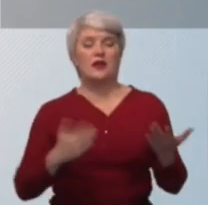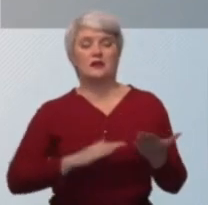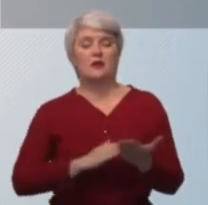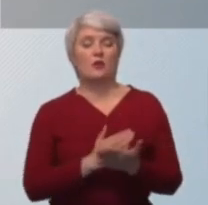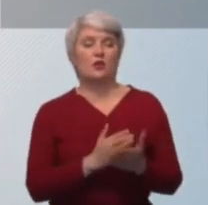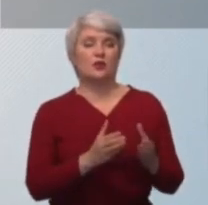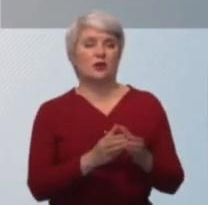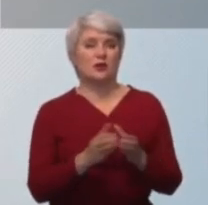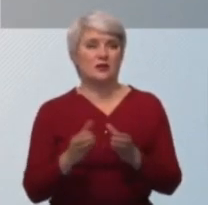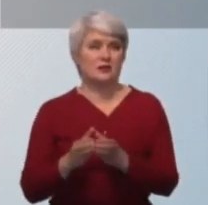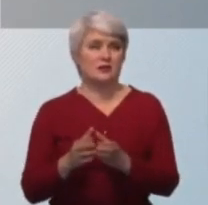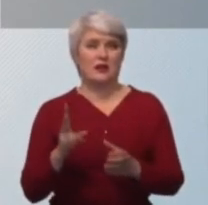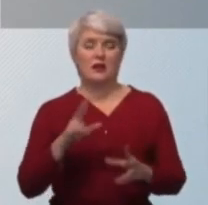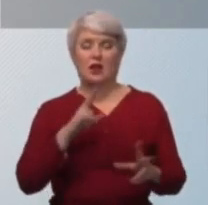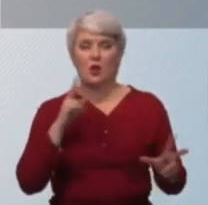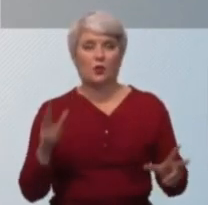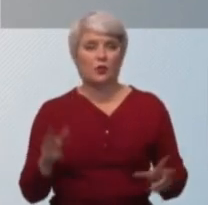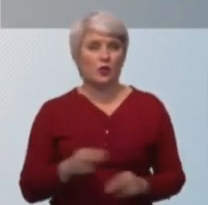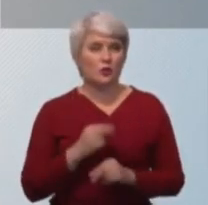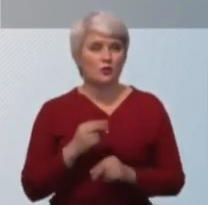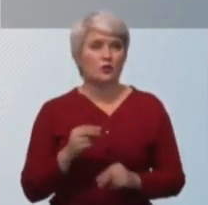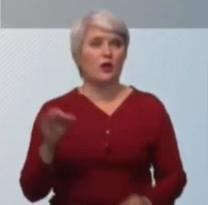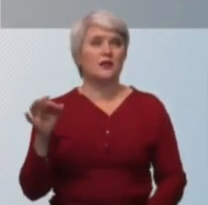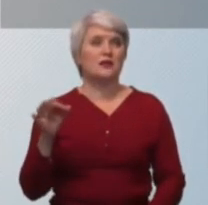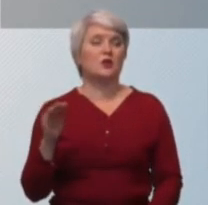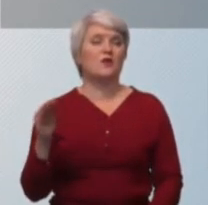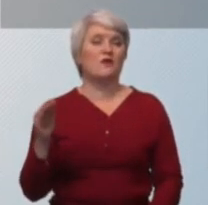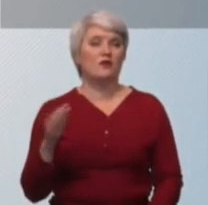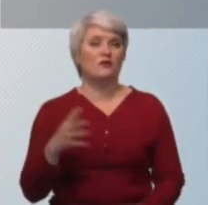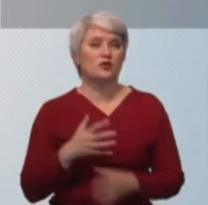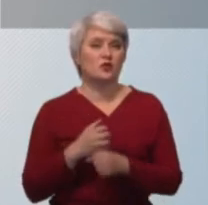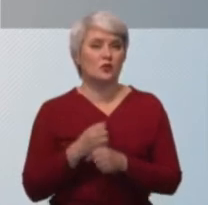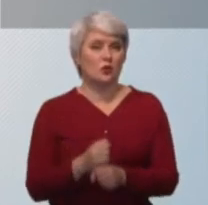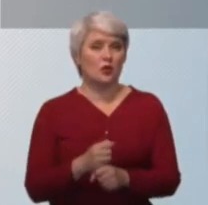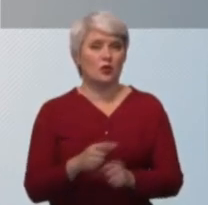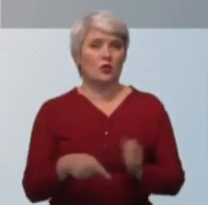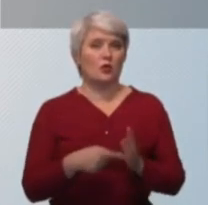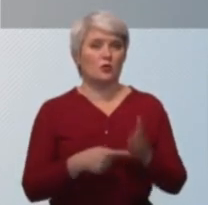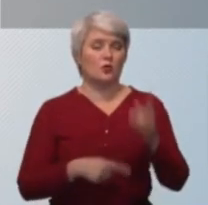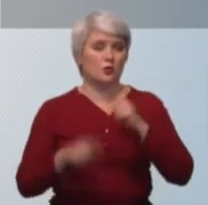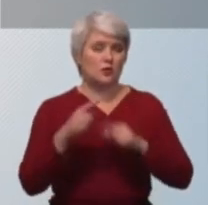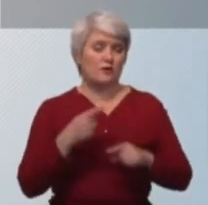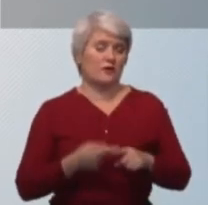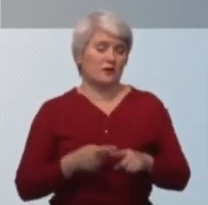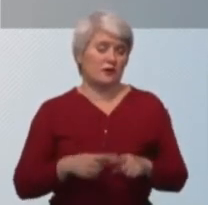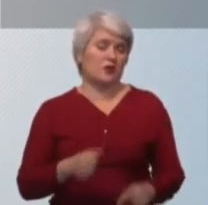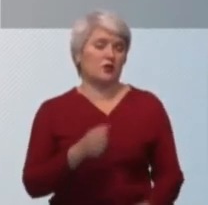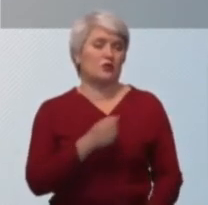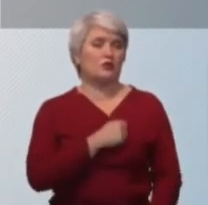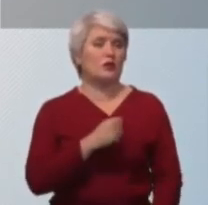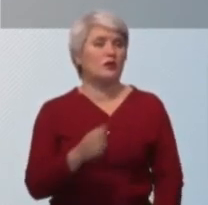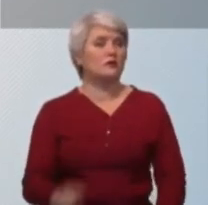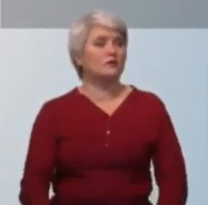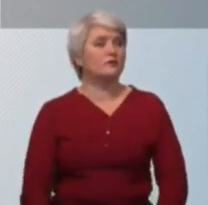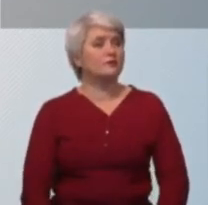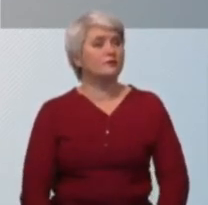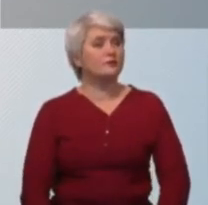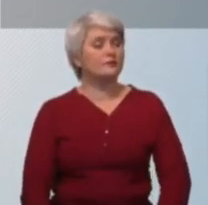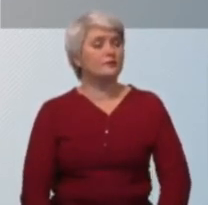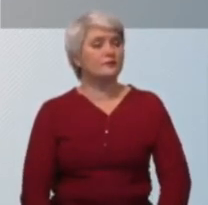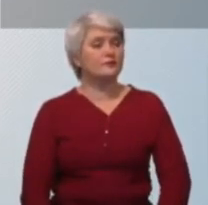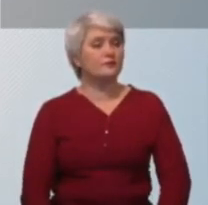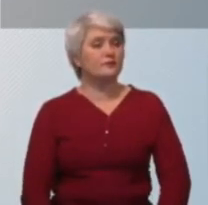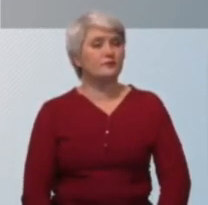политические силы, не удалось Александру Федоровичу дожать этот городской совет, и это жаль. Александр Сенкевич,